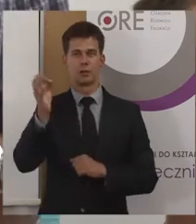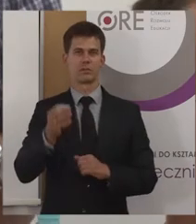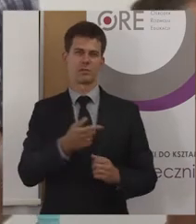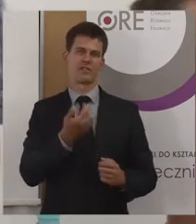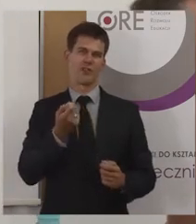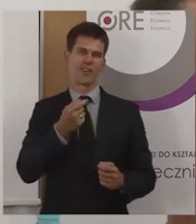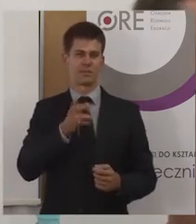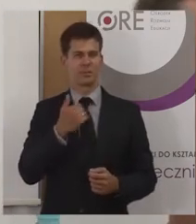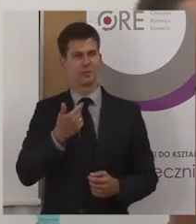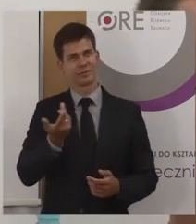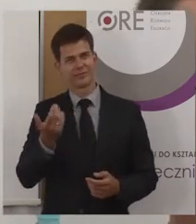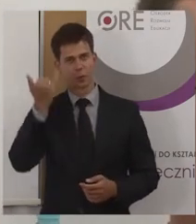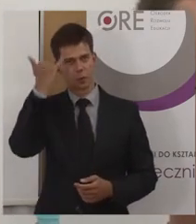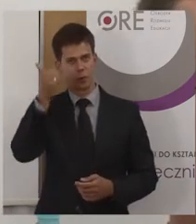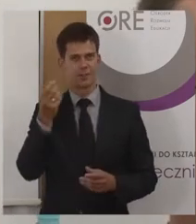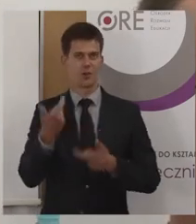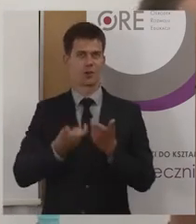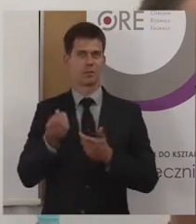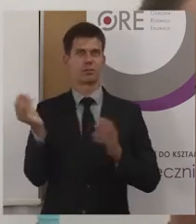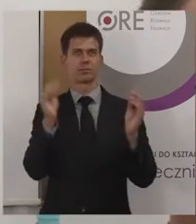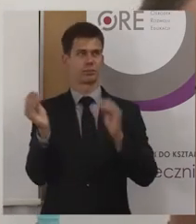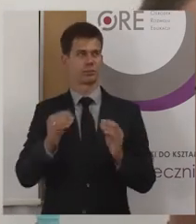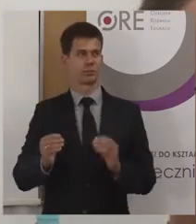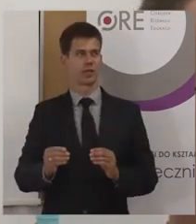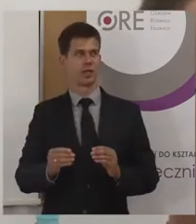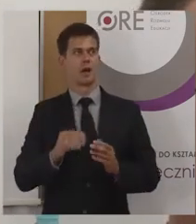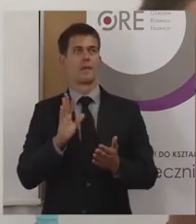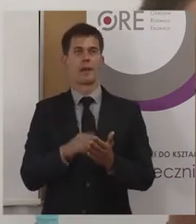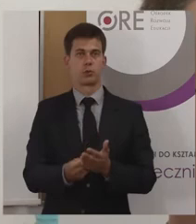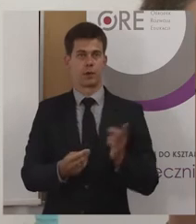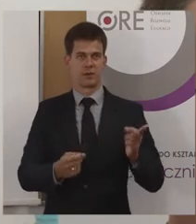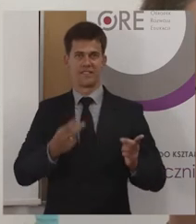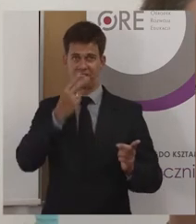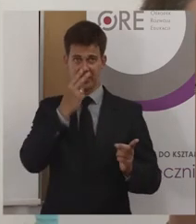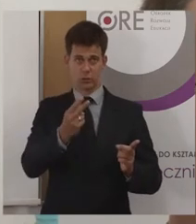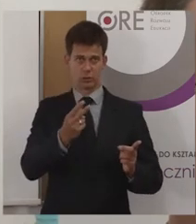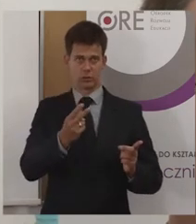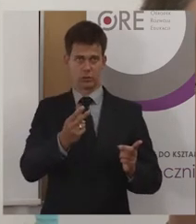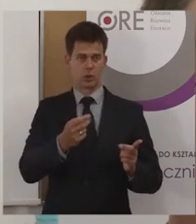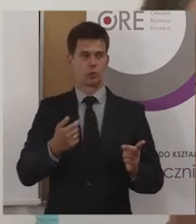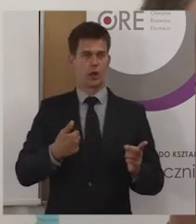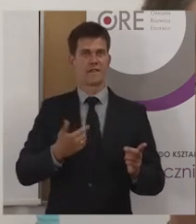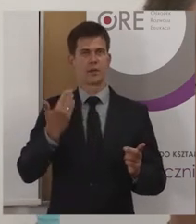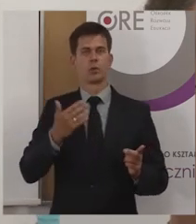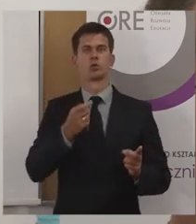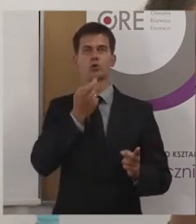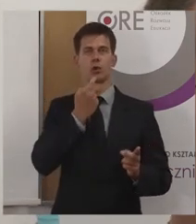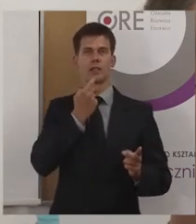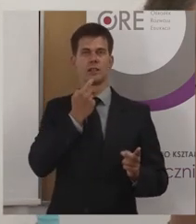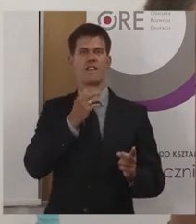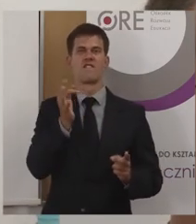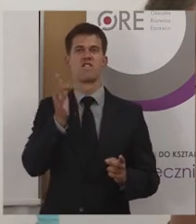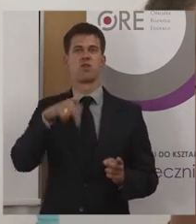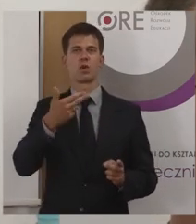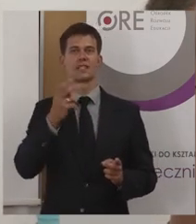Państwa, jeżeli uczeń niewidomy wie, co to znaczy, że funkcja rośnie i opada, no to musiał się tego jakoś dowiedzieć. Musiał to na jakimś